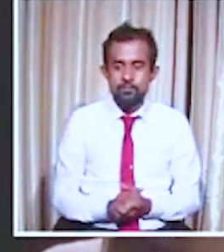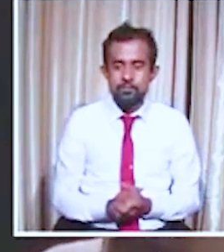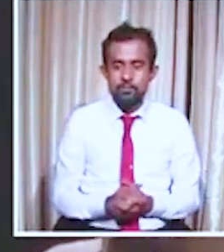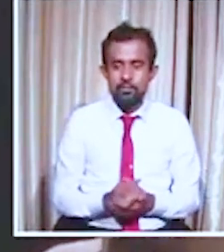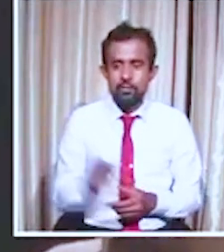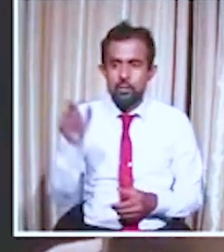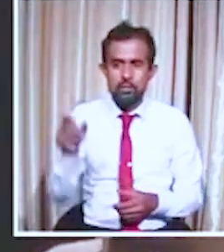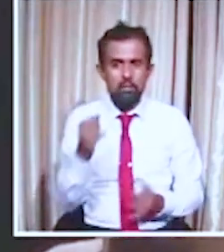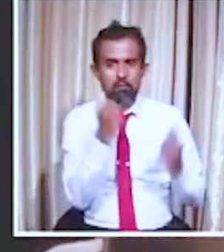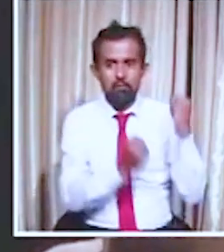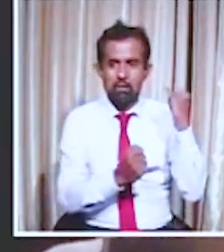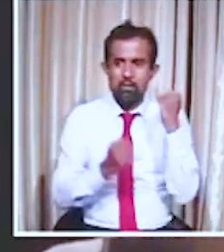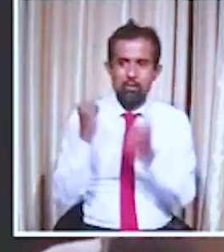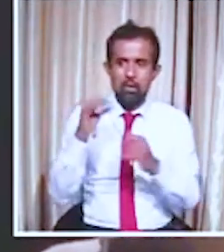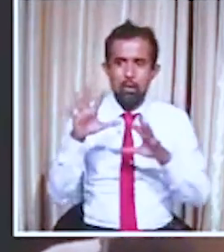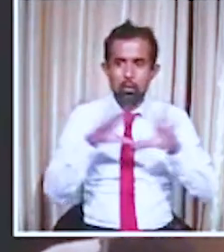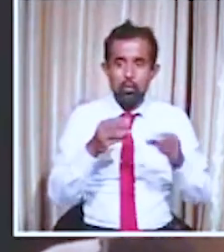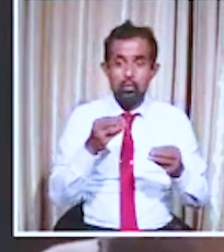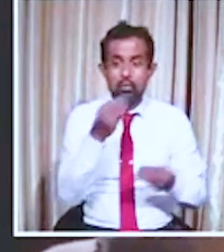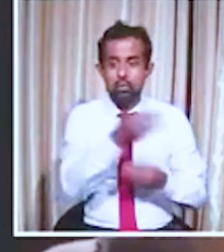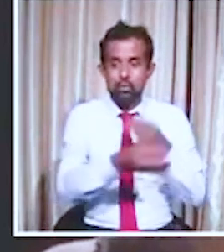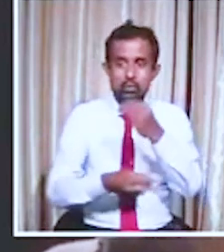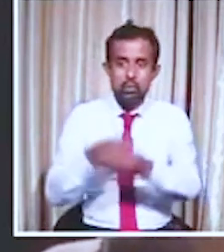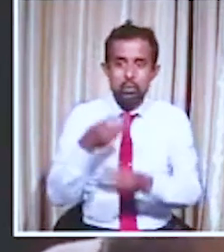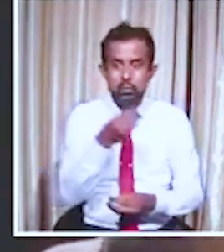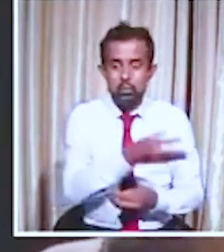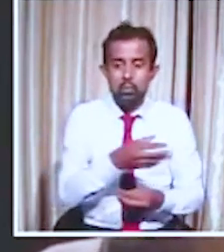சில விதப்புரைகளை இந்த பாராளுமன்றத்திற்குள் இருந்து சொல்வதனாலும்